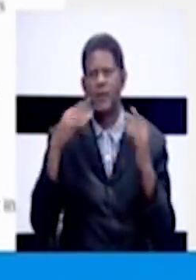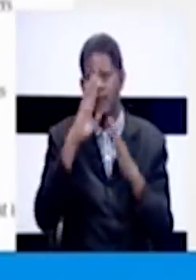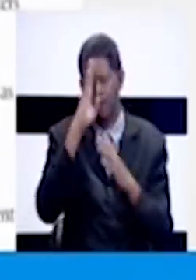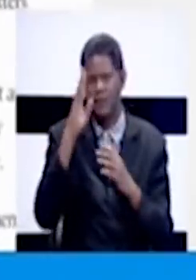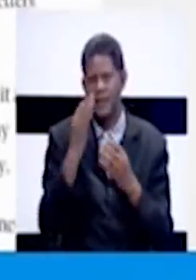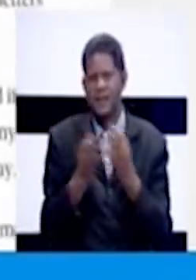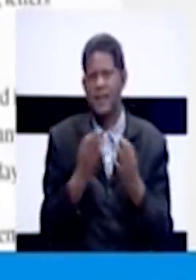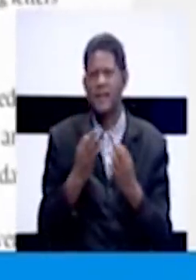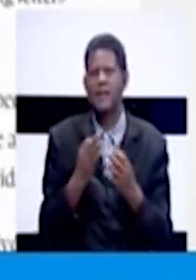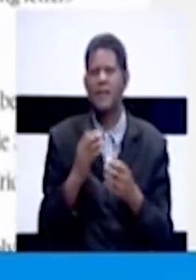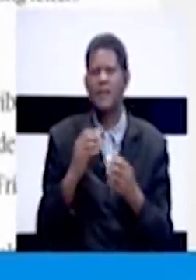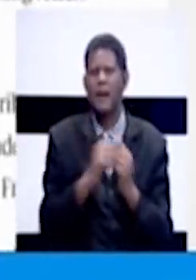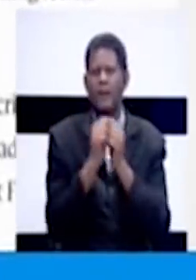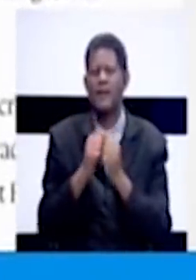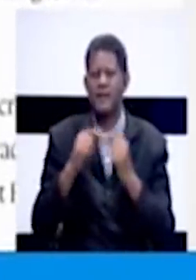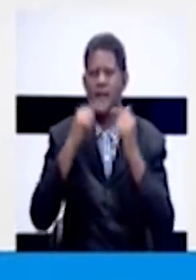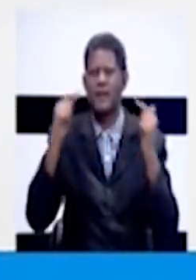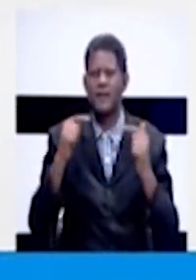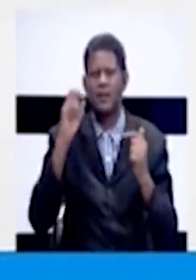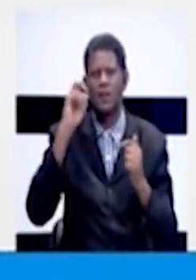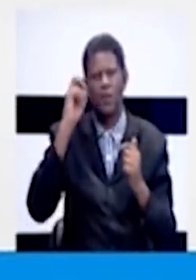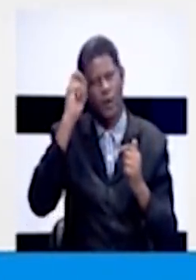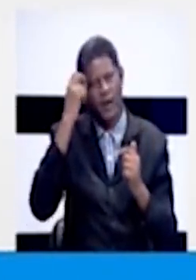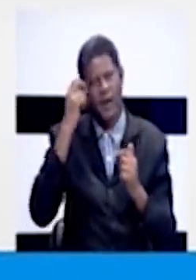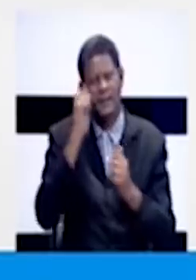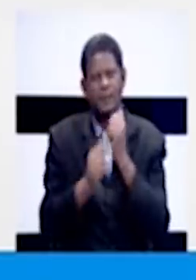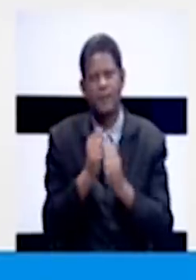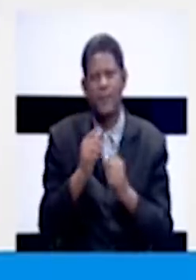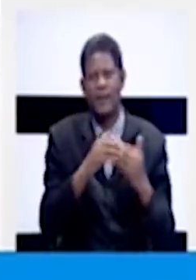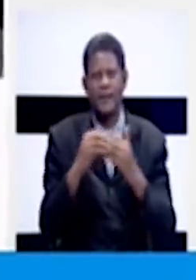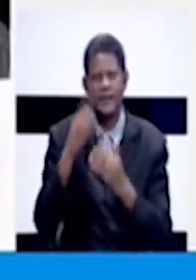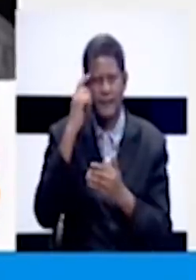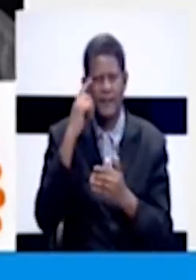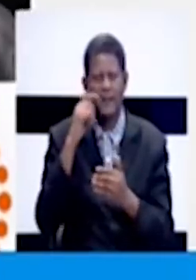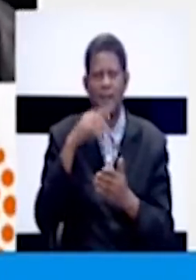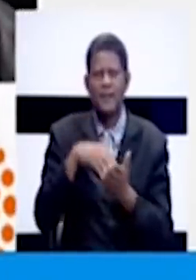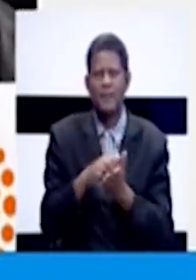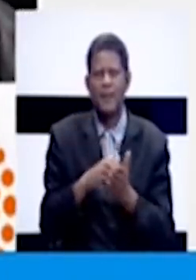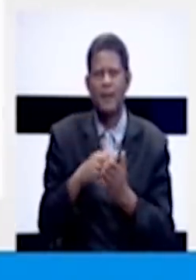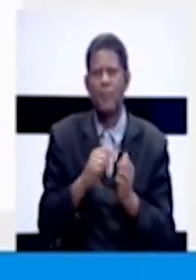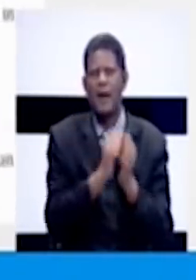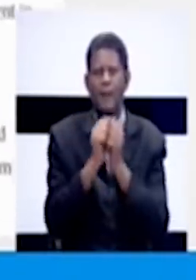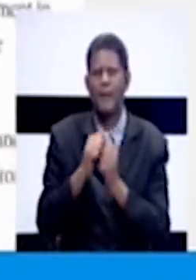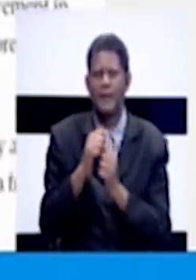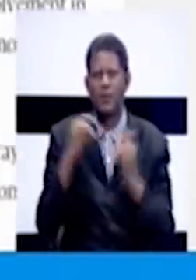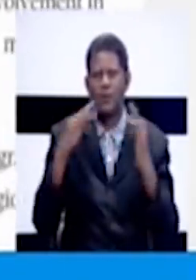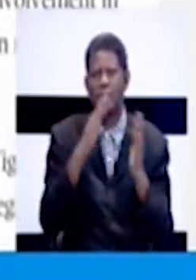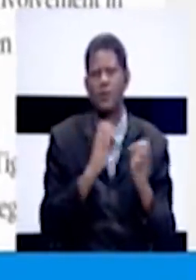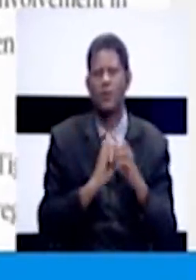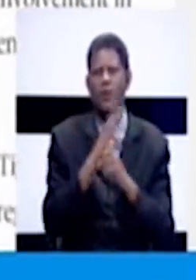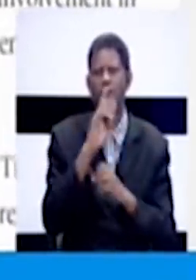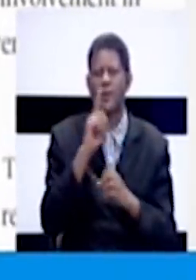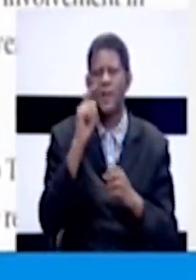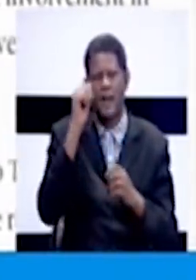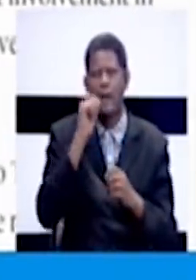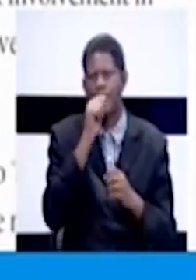ኢሳያስን ናይ ሓባር ፀላእትና ንዝብልዎ ህወሓት ንምጥፋእ መሪሕነት ትግራይ ንምድኻምን ብልፍንቲ ንኩናት ተዋፊሮም ይብል ኣብዪ ኣሕመድ